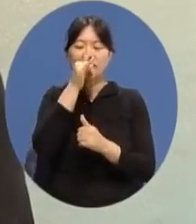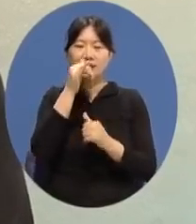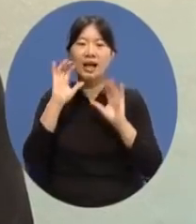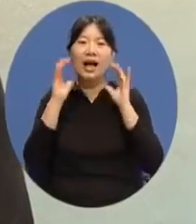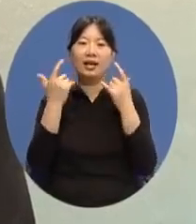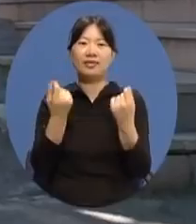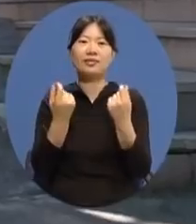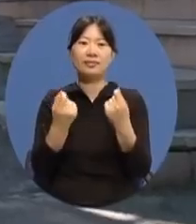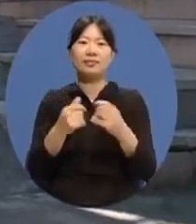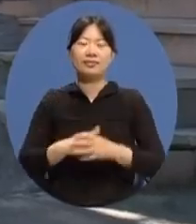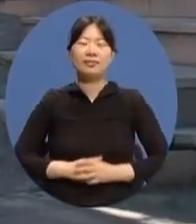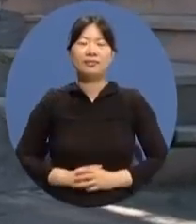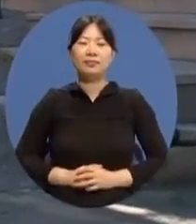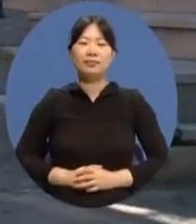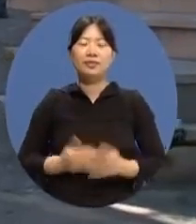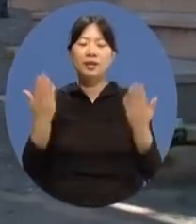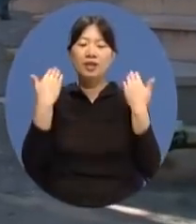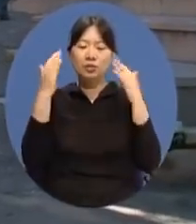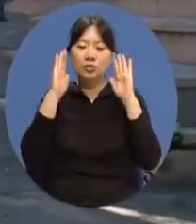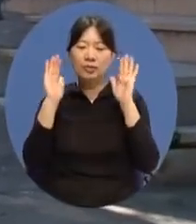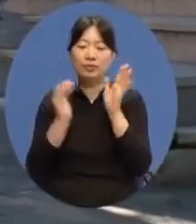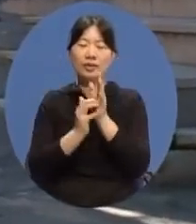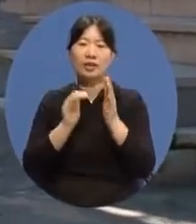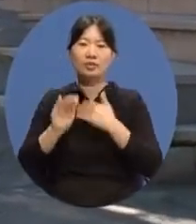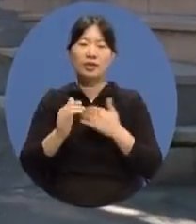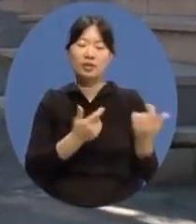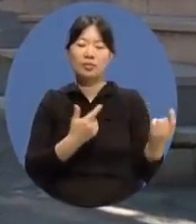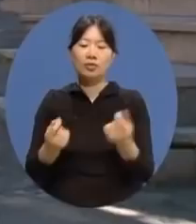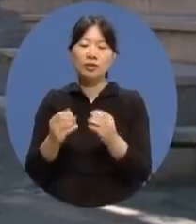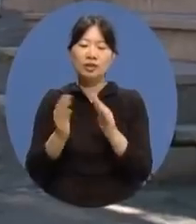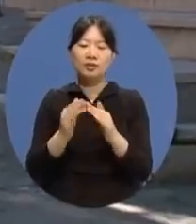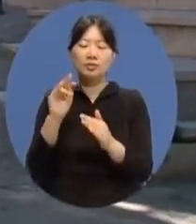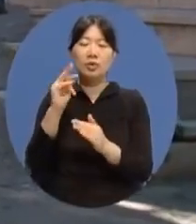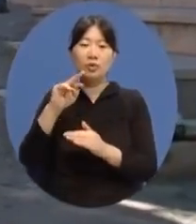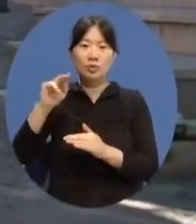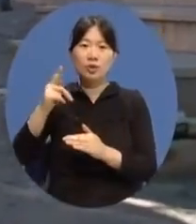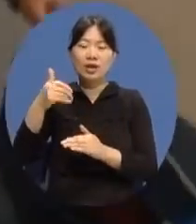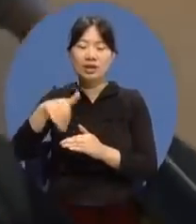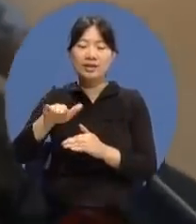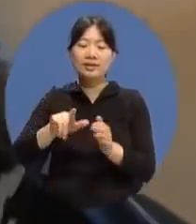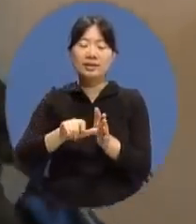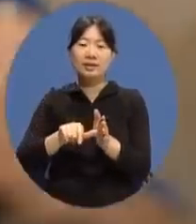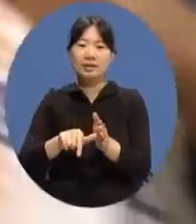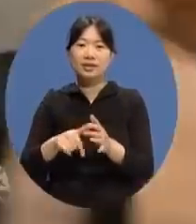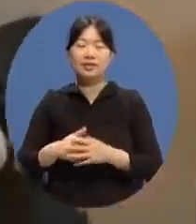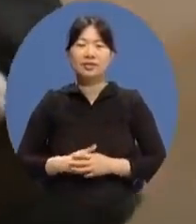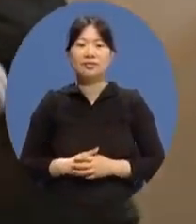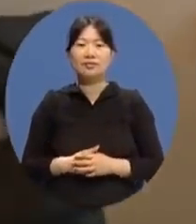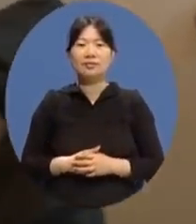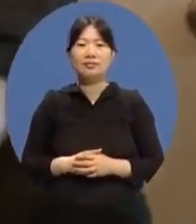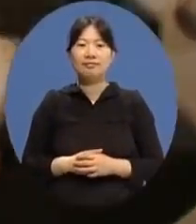어린이입니다. 학교 수업이 끝나고 모두가 집으로 돌아가는 시간.